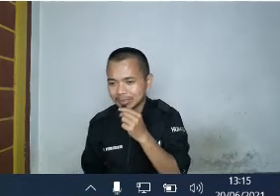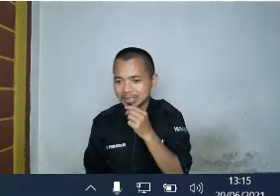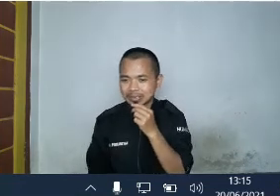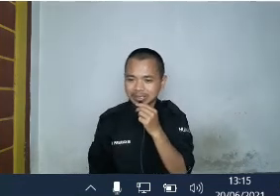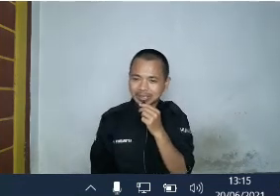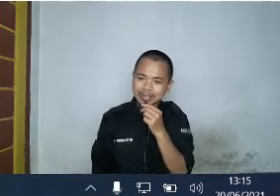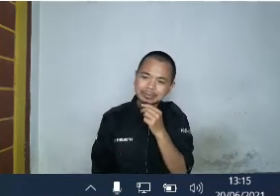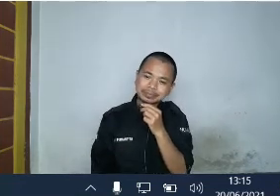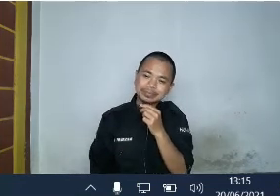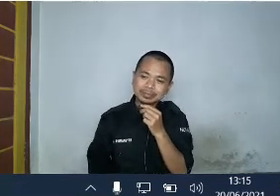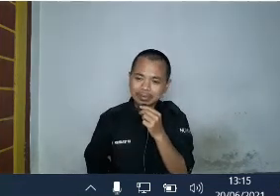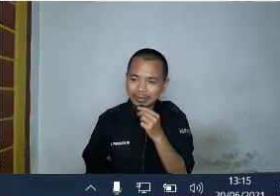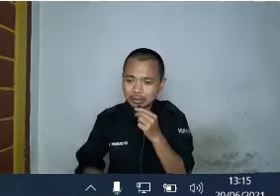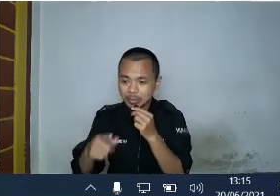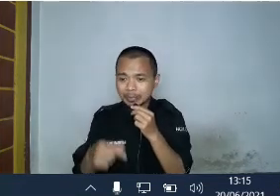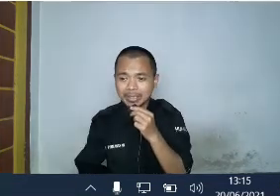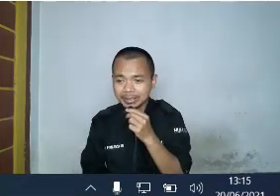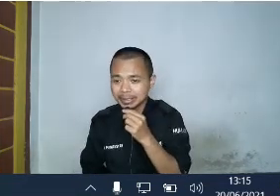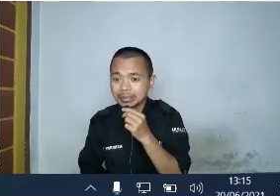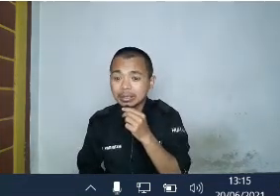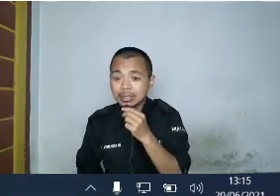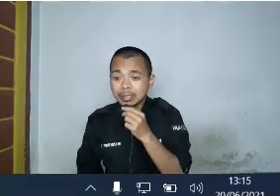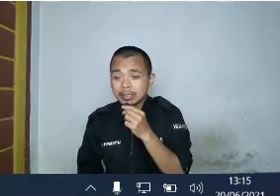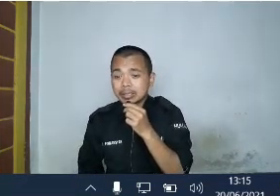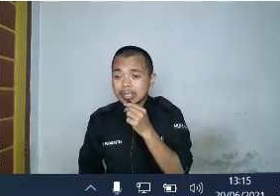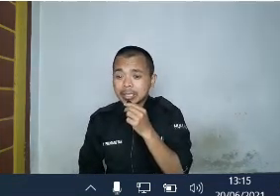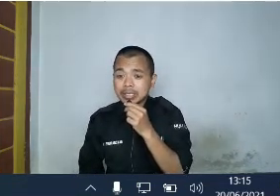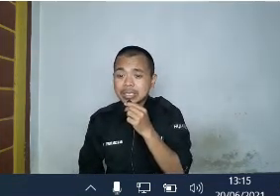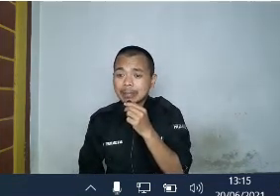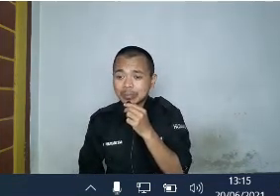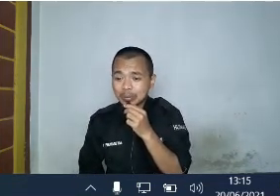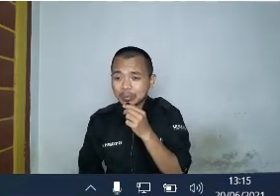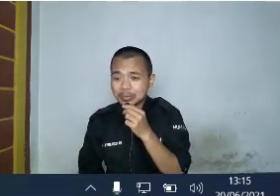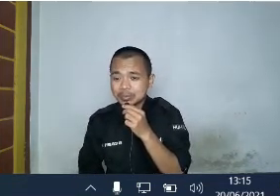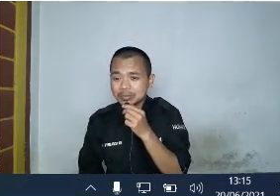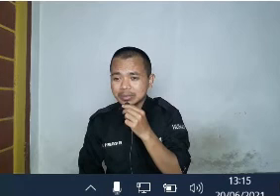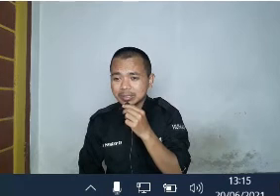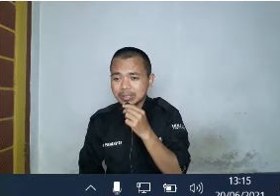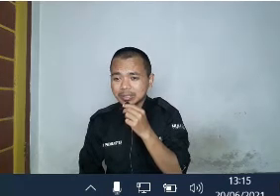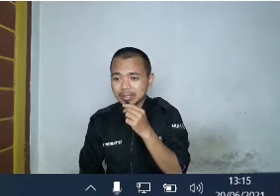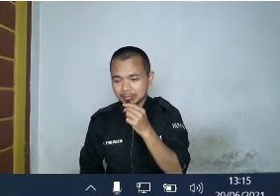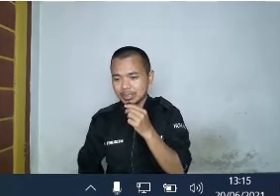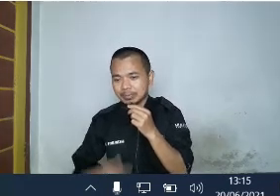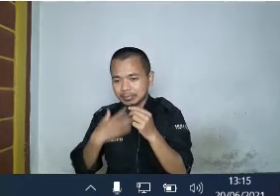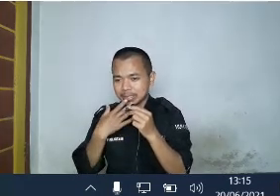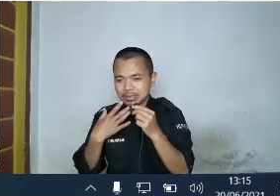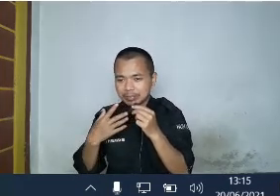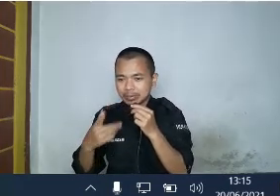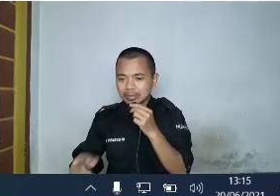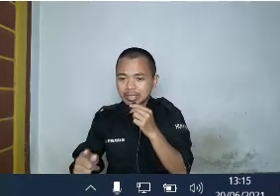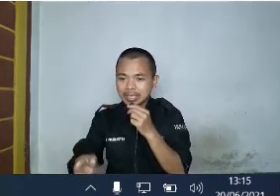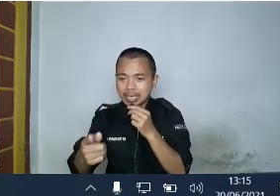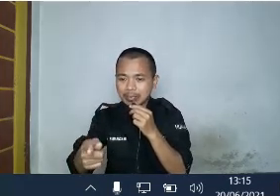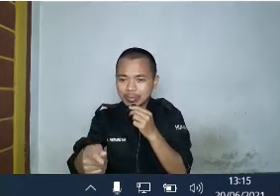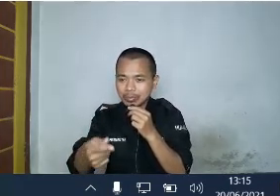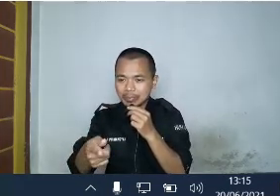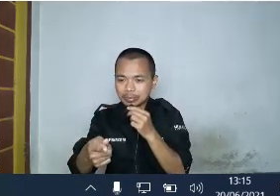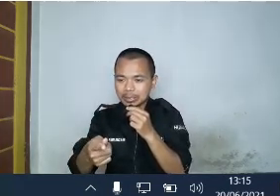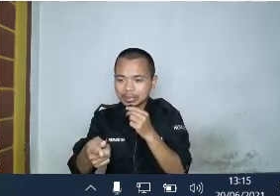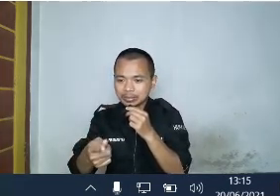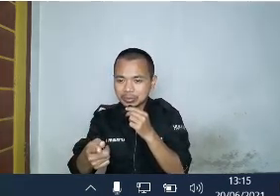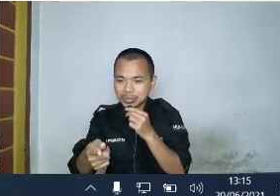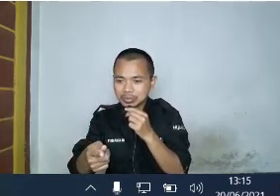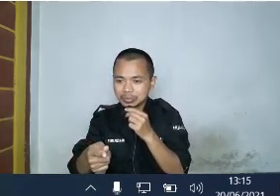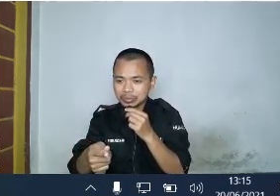matakuliah ketiga coba perhatikan dari hari Sabtu jadi eh map D1 dari hari Rabu